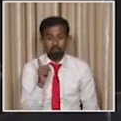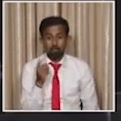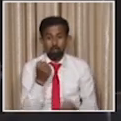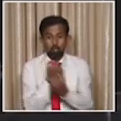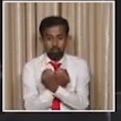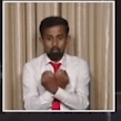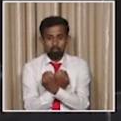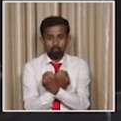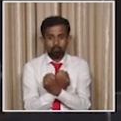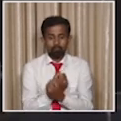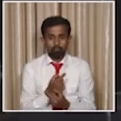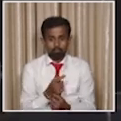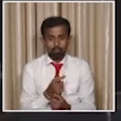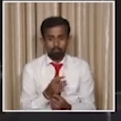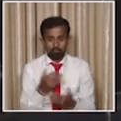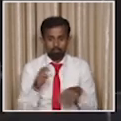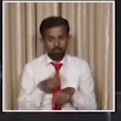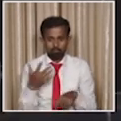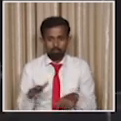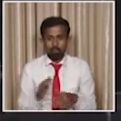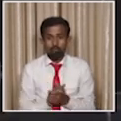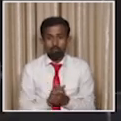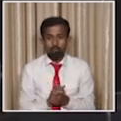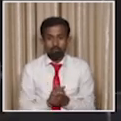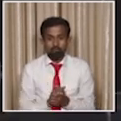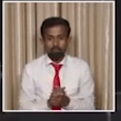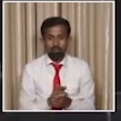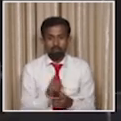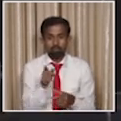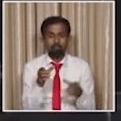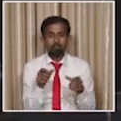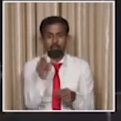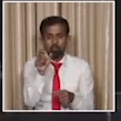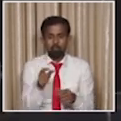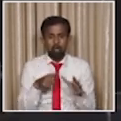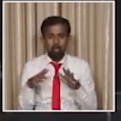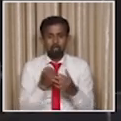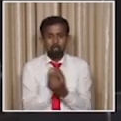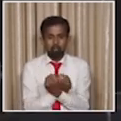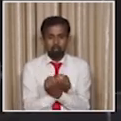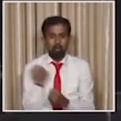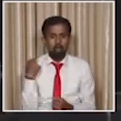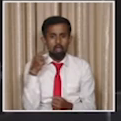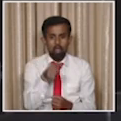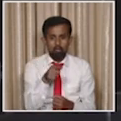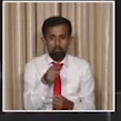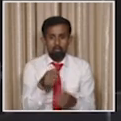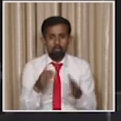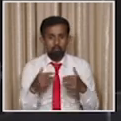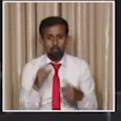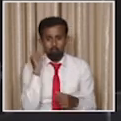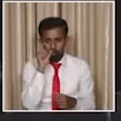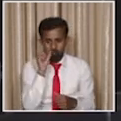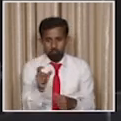පොලිසියෙන් කිව්වා කාලය අවසන්යි. හරි අවසන් මම අවසන් කරනවා. ඔය කට්ටිය අනුරාධපුරේ පොලිසියට ඇවිල්ලා මේ ගැන තවදුරටත් හොයන්න